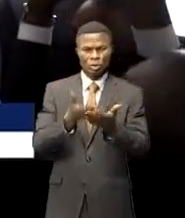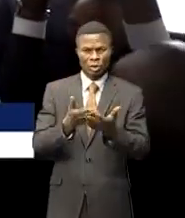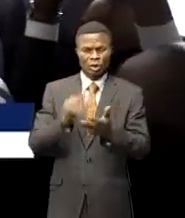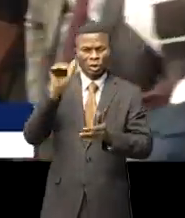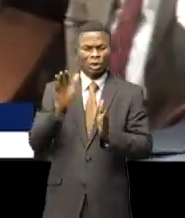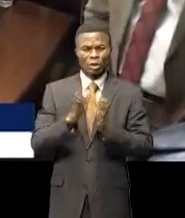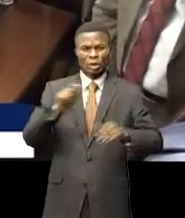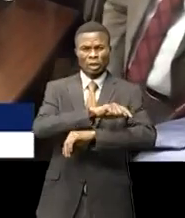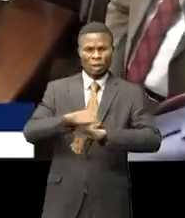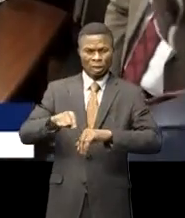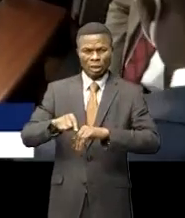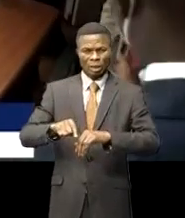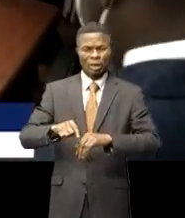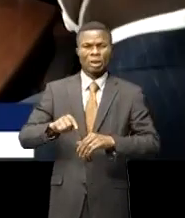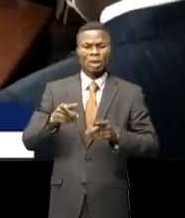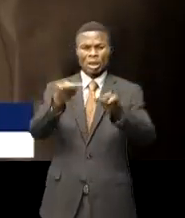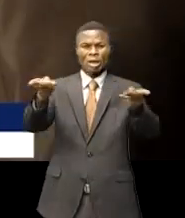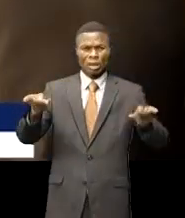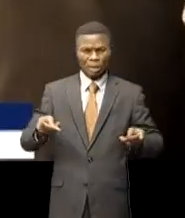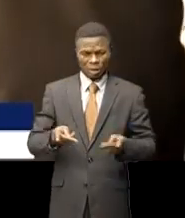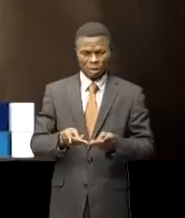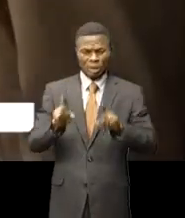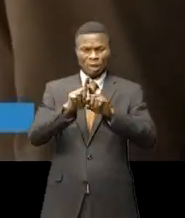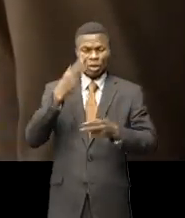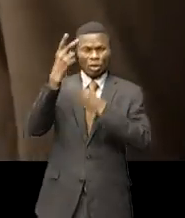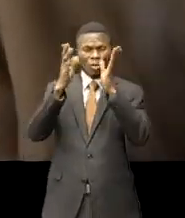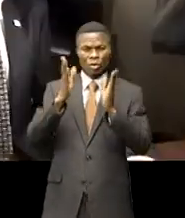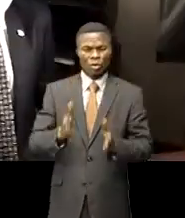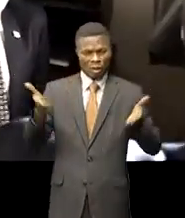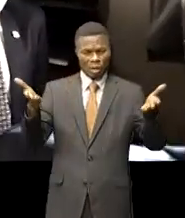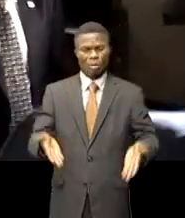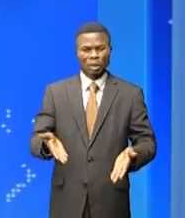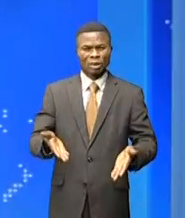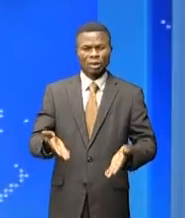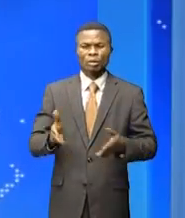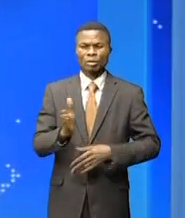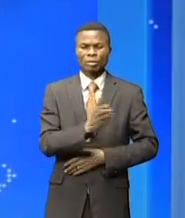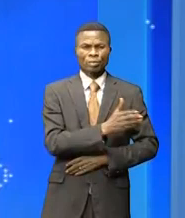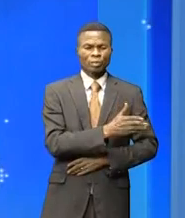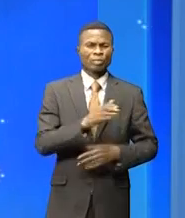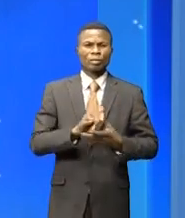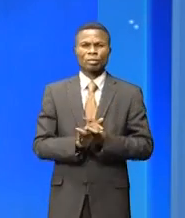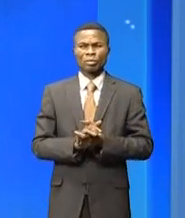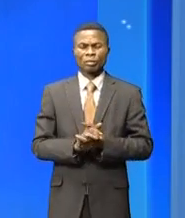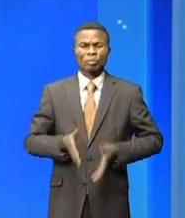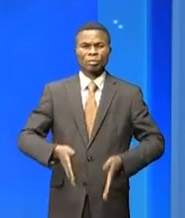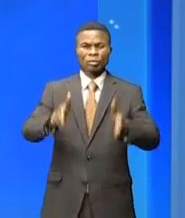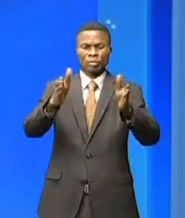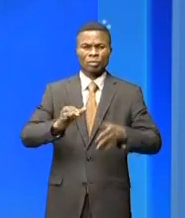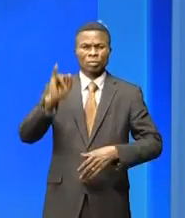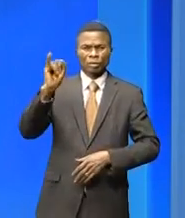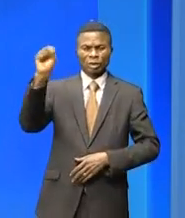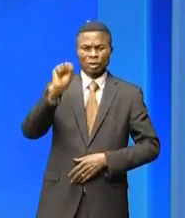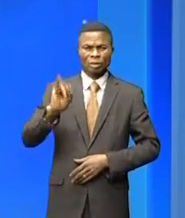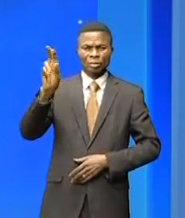directeurs des cabinets des ministères de l'Environnement et celui du Tourisme étaient de la partie. La route